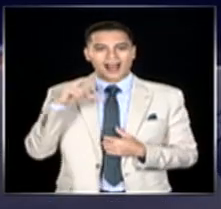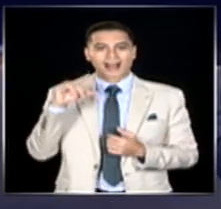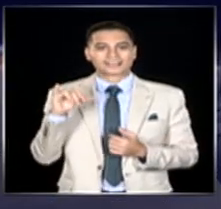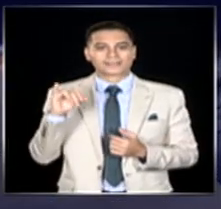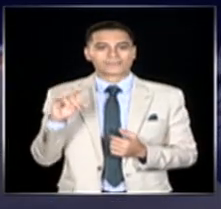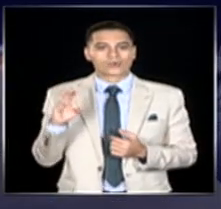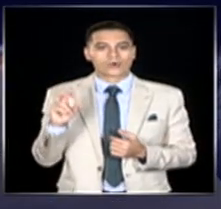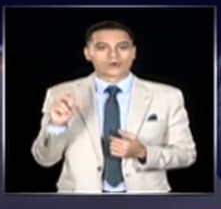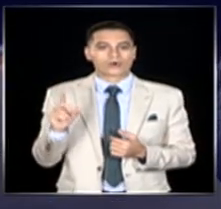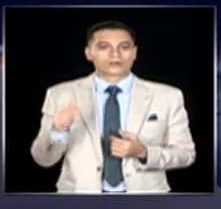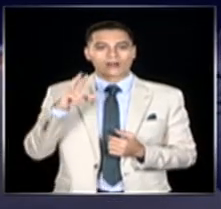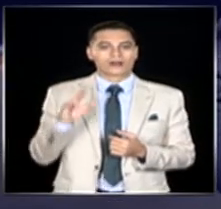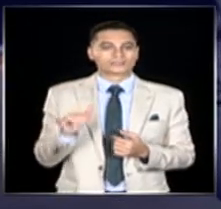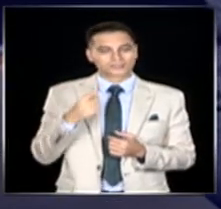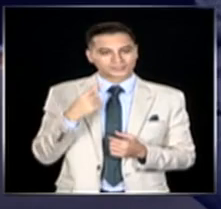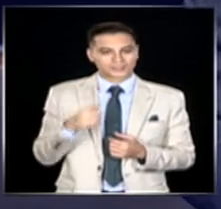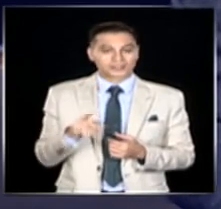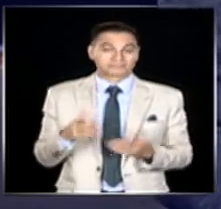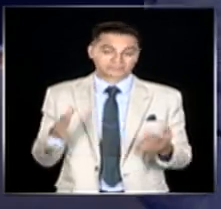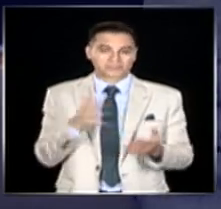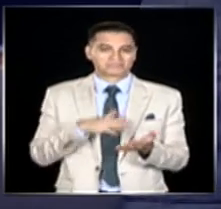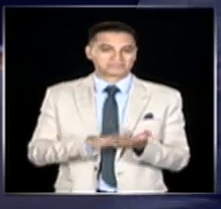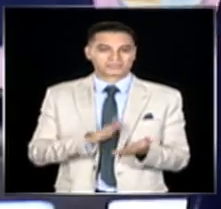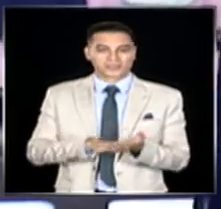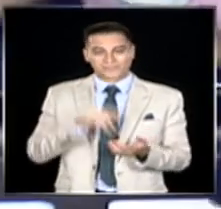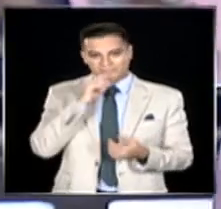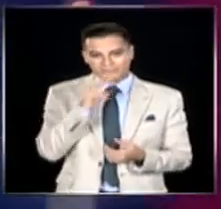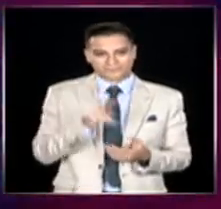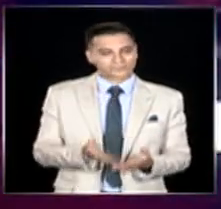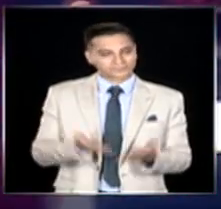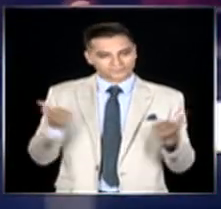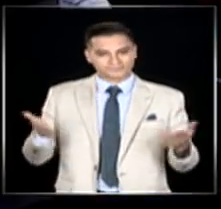الديمقراطي فعلا. كلنا نحيي شهد ومنار، منار وشهد.